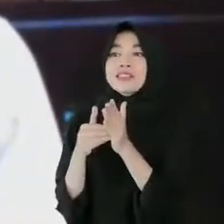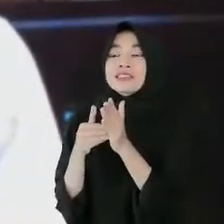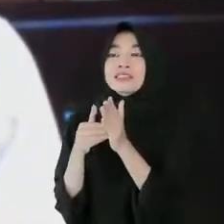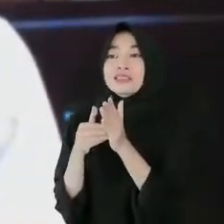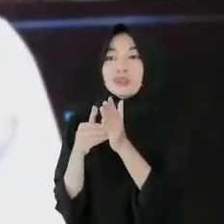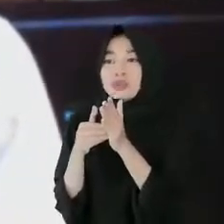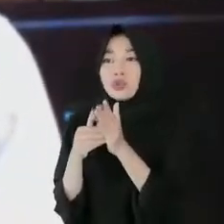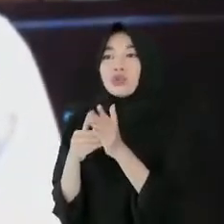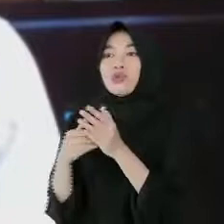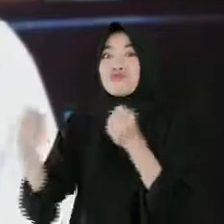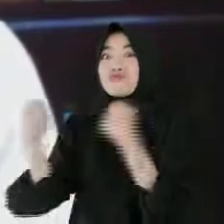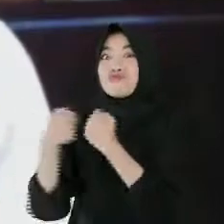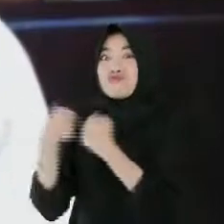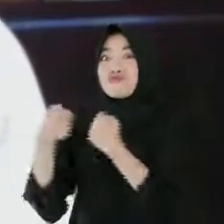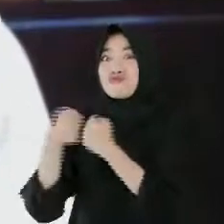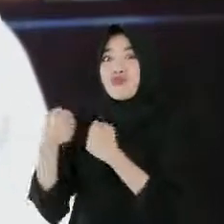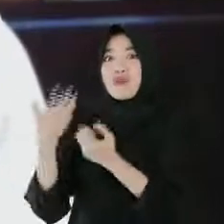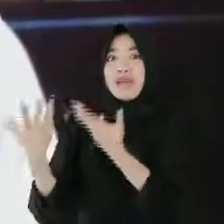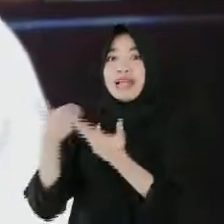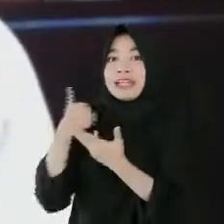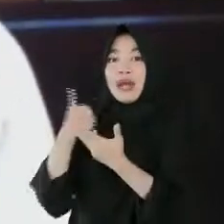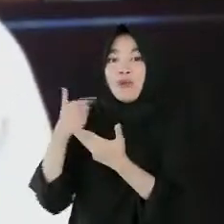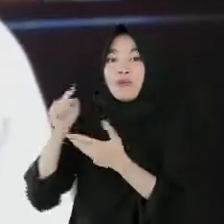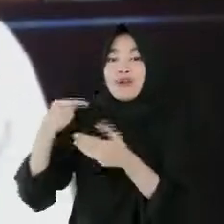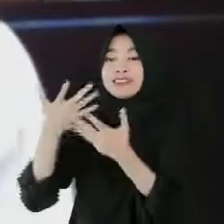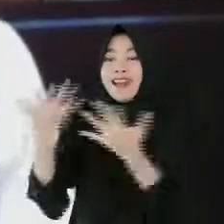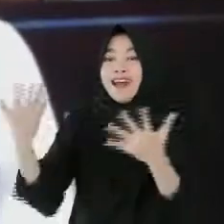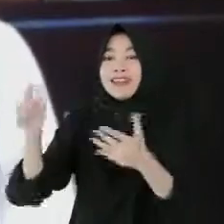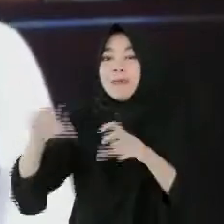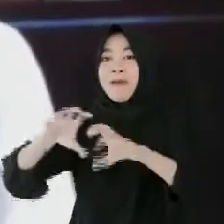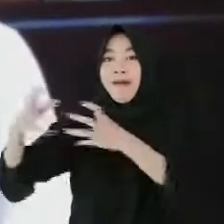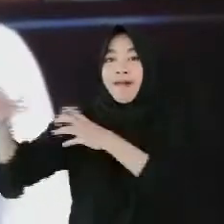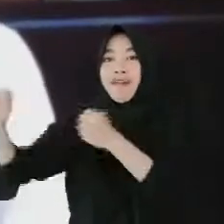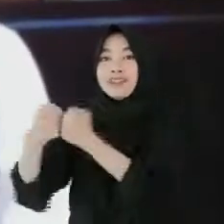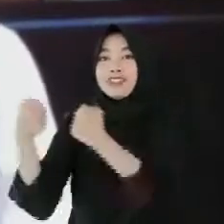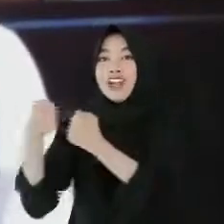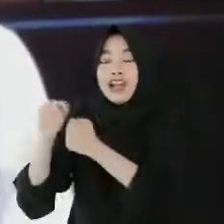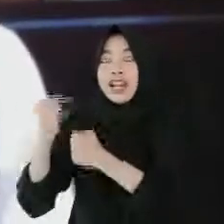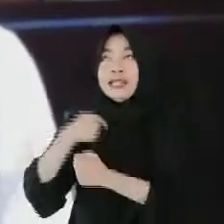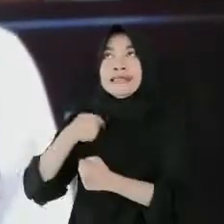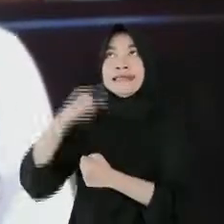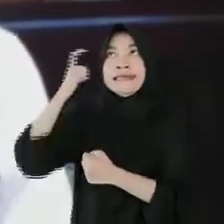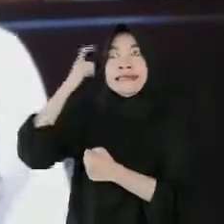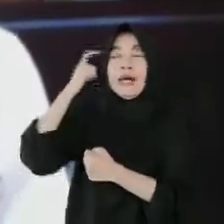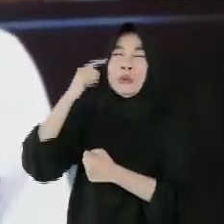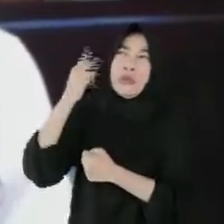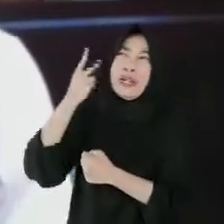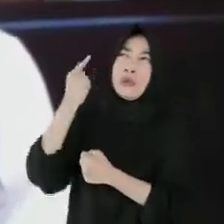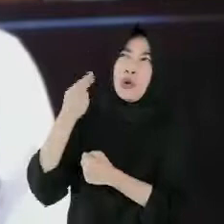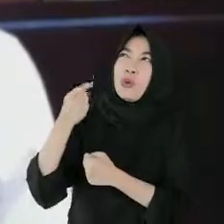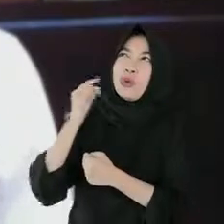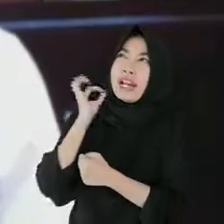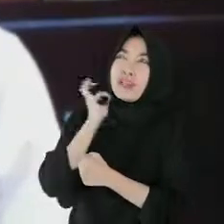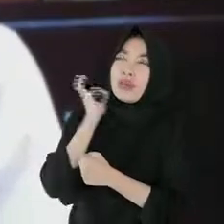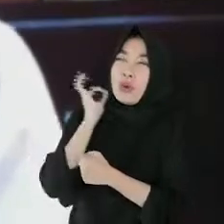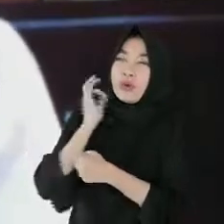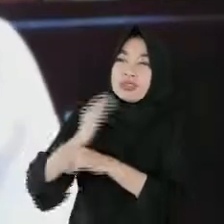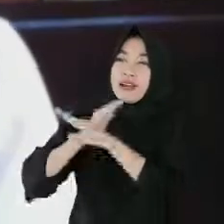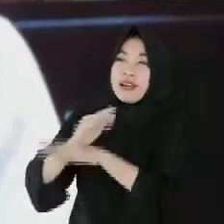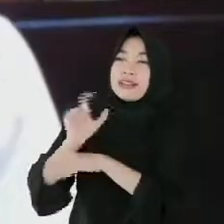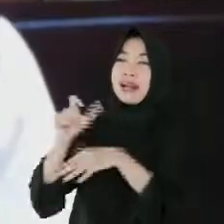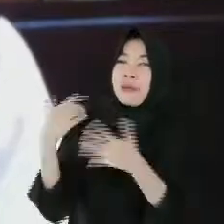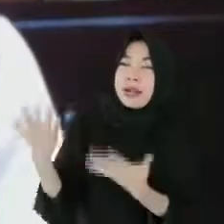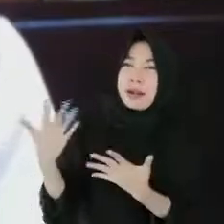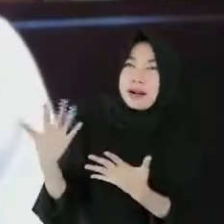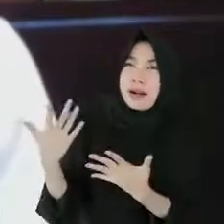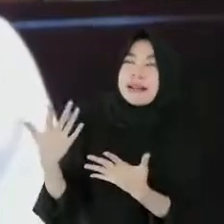gesekan-gesekan sosial yang tidak diperlukan nah pinter-pinter nya kami pinter-pinter nya dengan KL pinter-pinter nya juga dengan